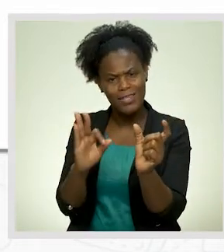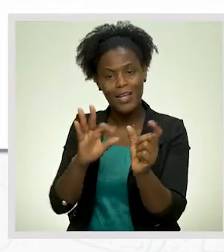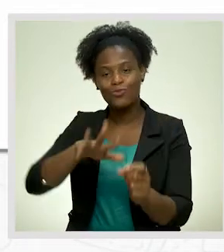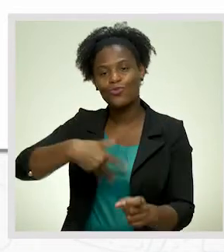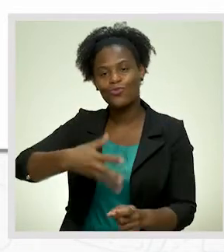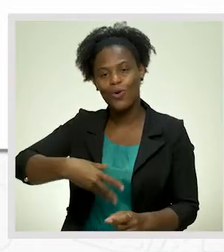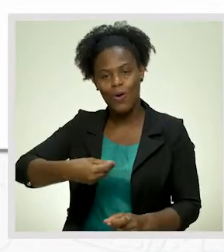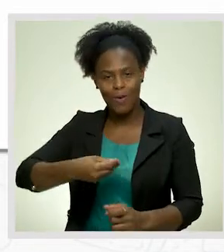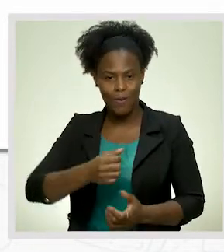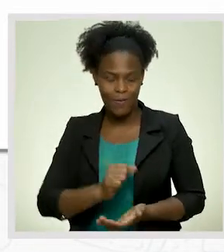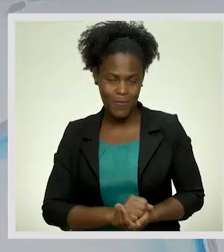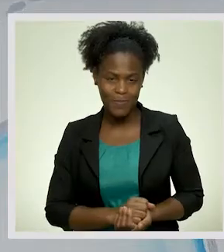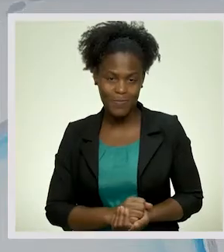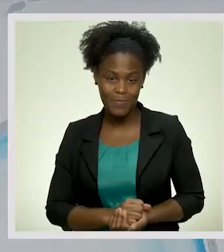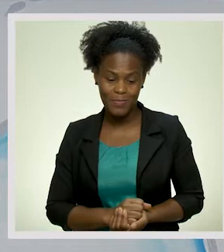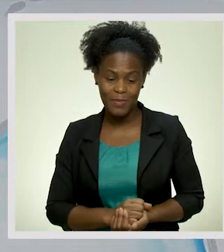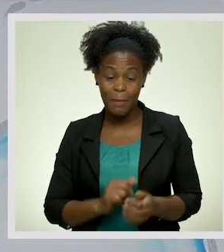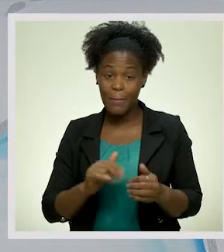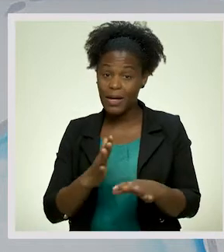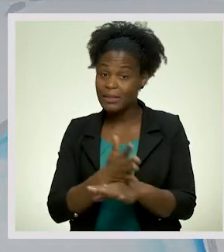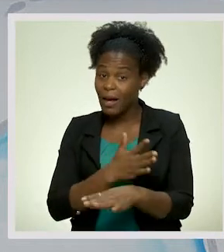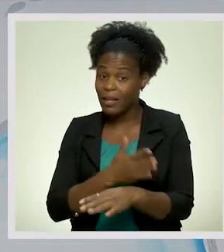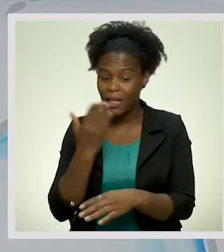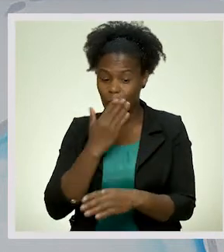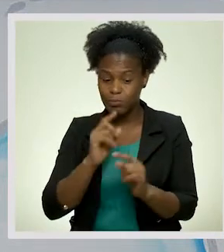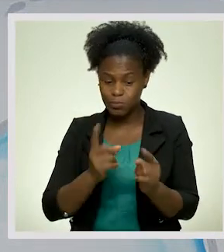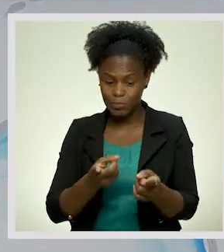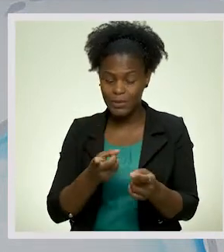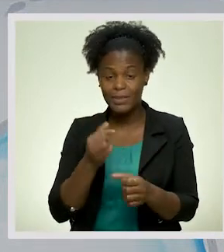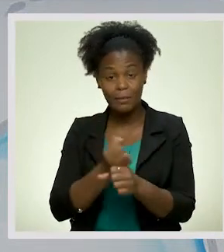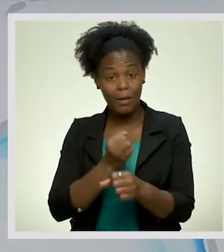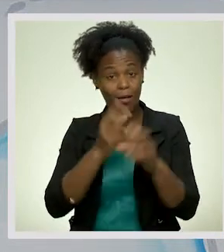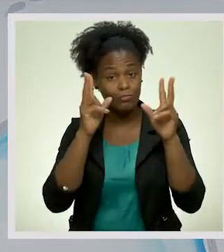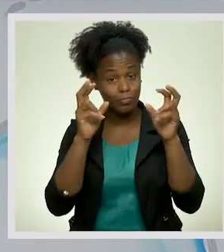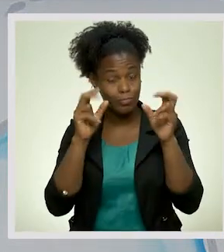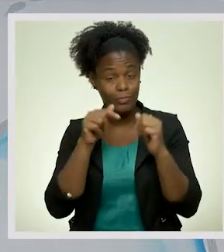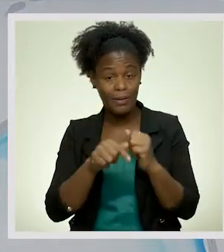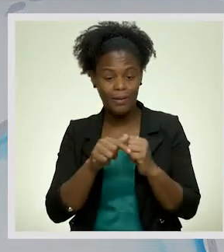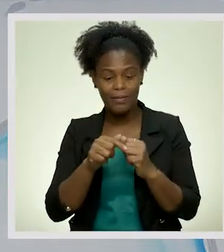le monde. Mais avant de commencer à travailler ce contenu,